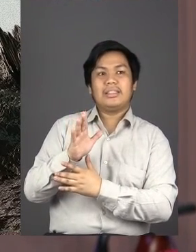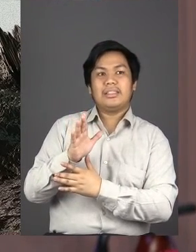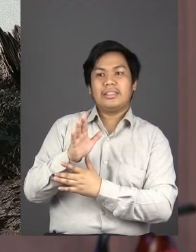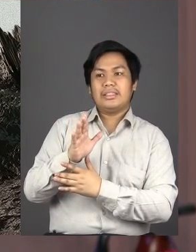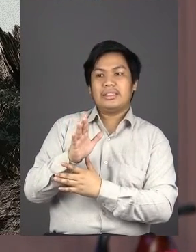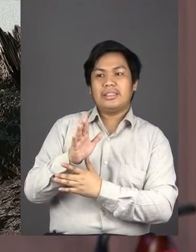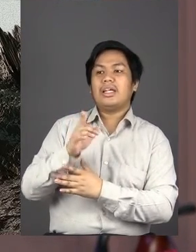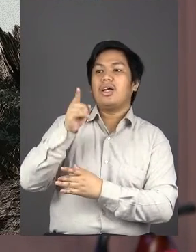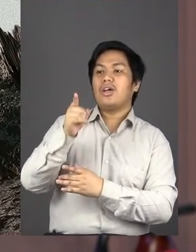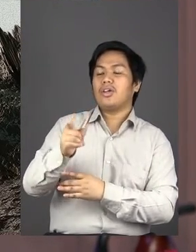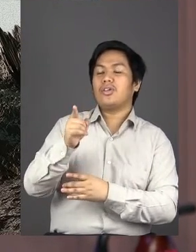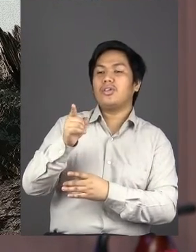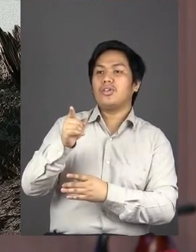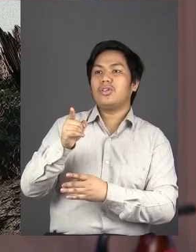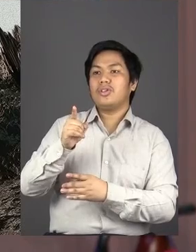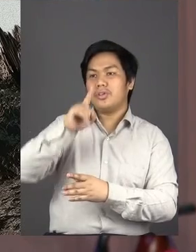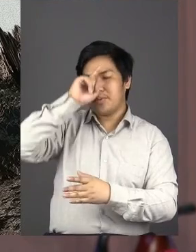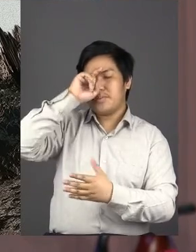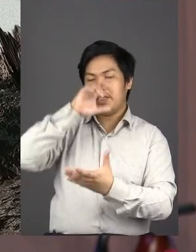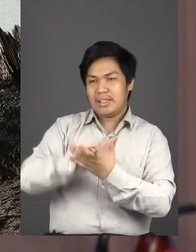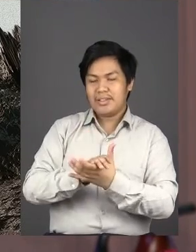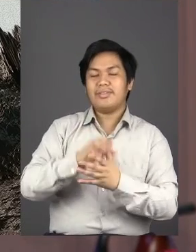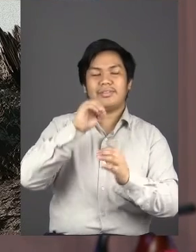ipanatag ang kanilang kalooban kay Jesus.